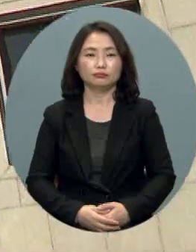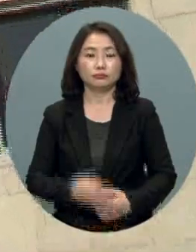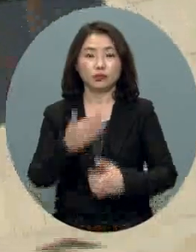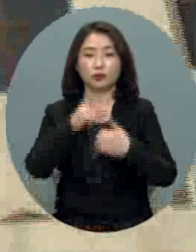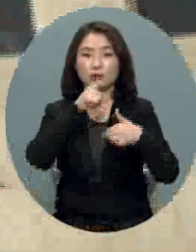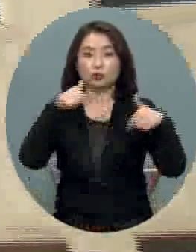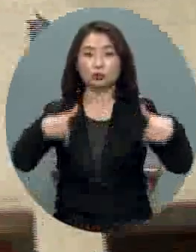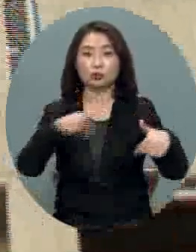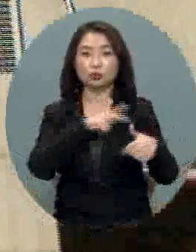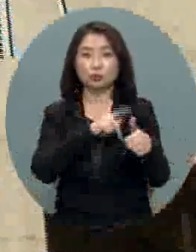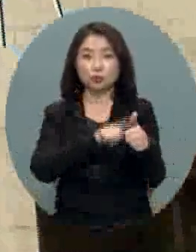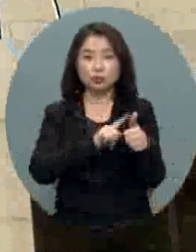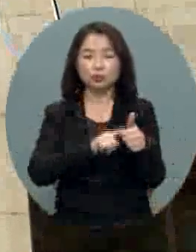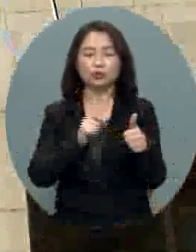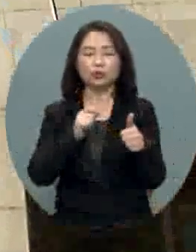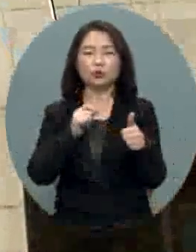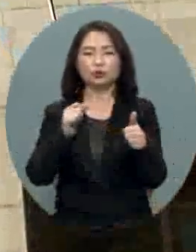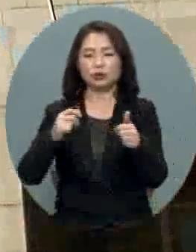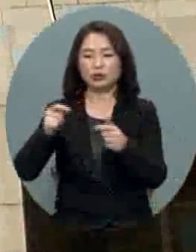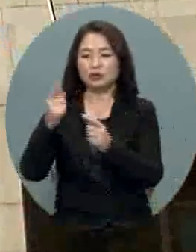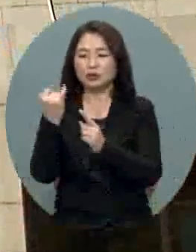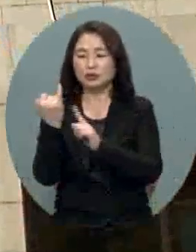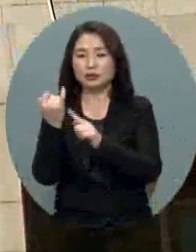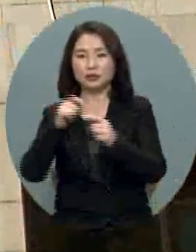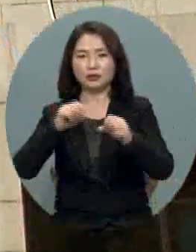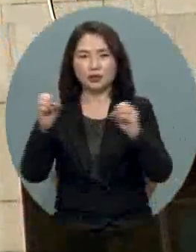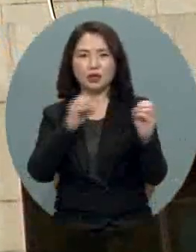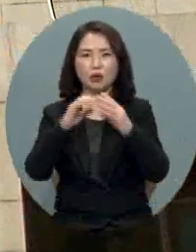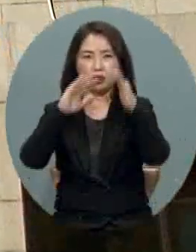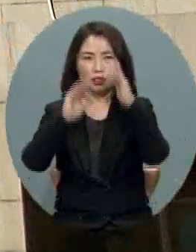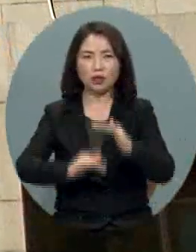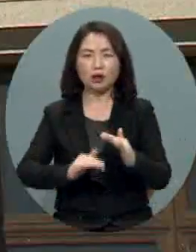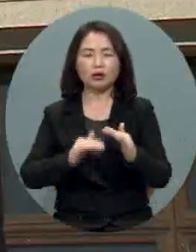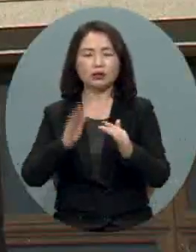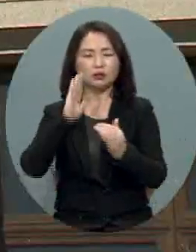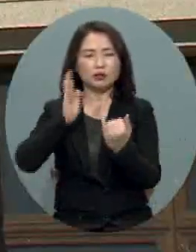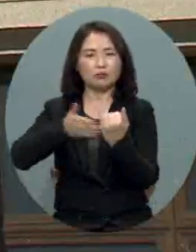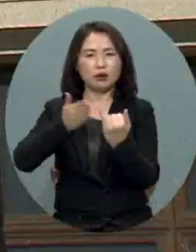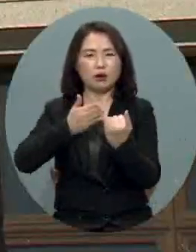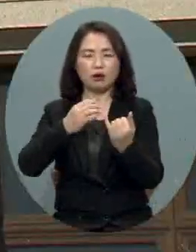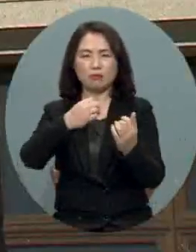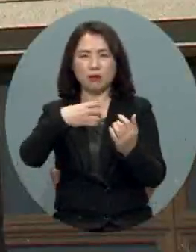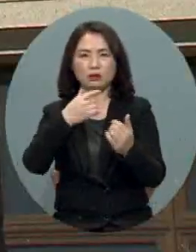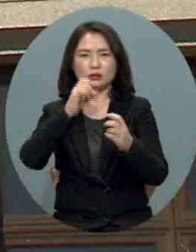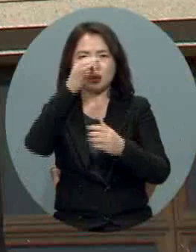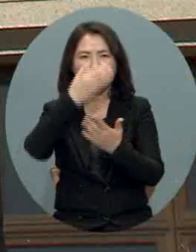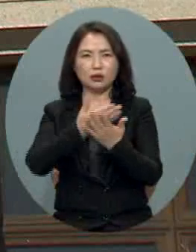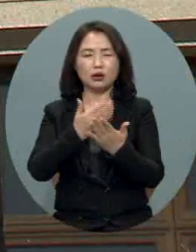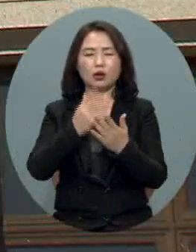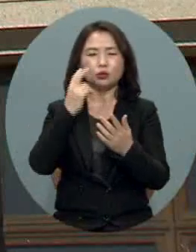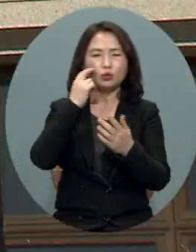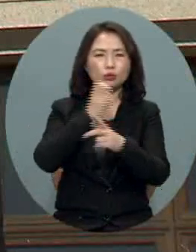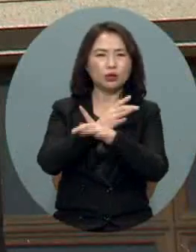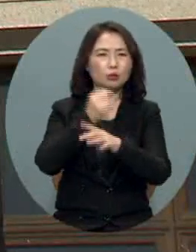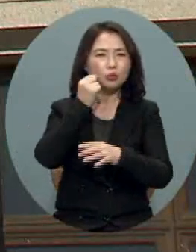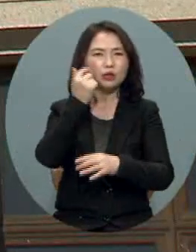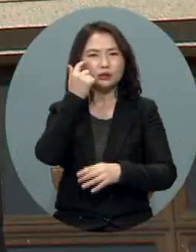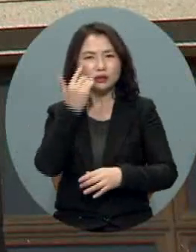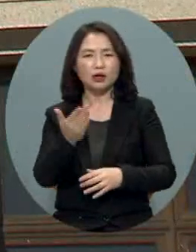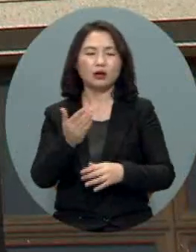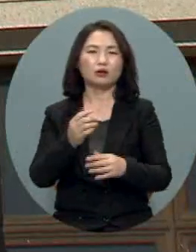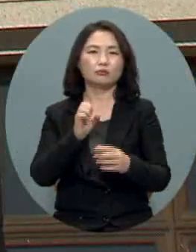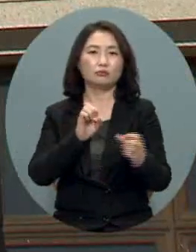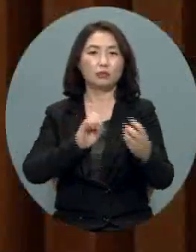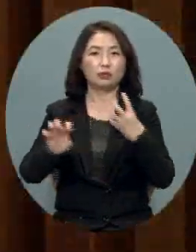대구 달서구 의원과 한 지역 기자의 대화입니다. 성희롱 발언에 사과하라는 요구에 농담도 못하느냐고